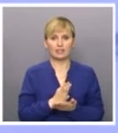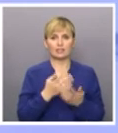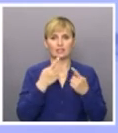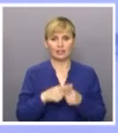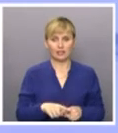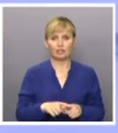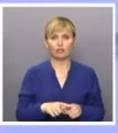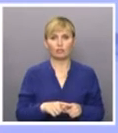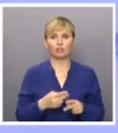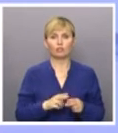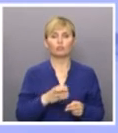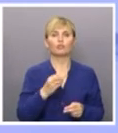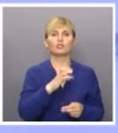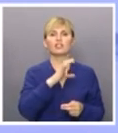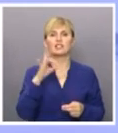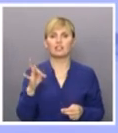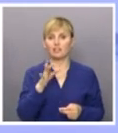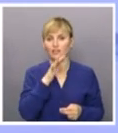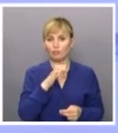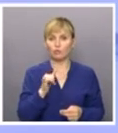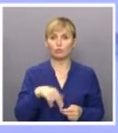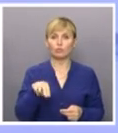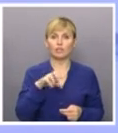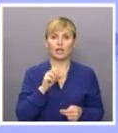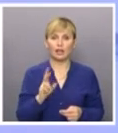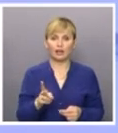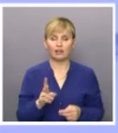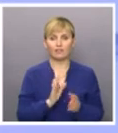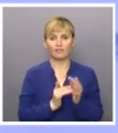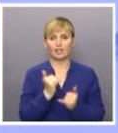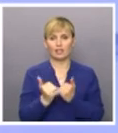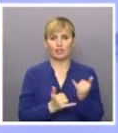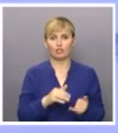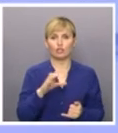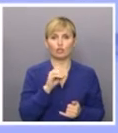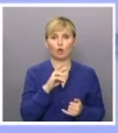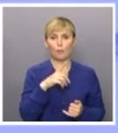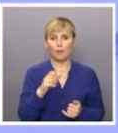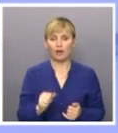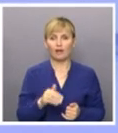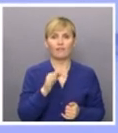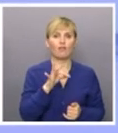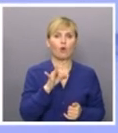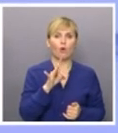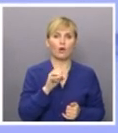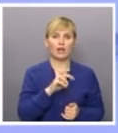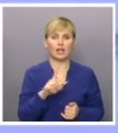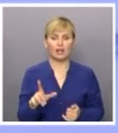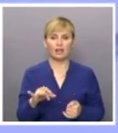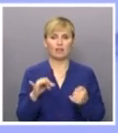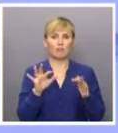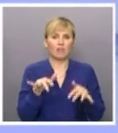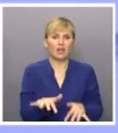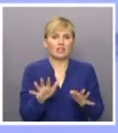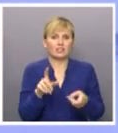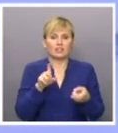еще, которые с советских времен перешли по выращиванию судака, там, по выращиванию там, семги, форели, сиговых, ну, все, что там морские виды